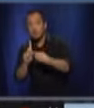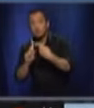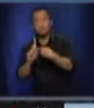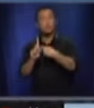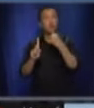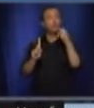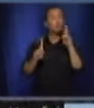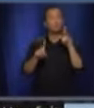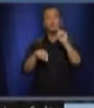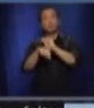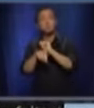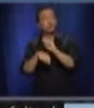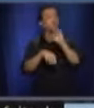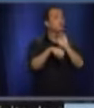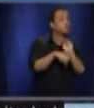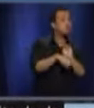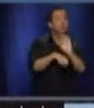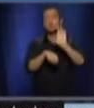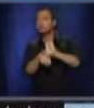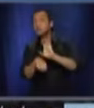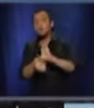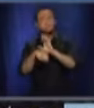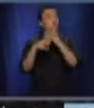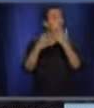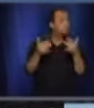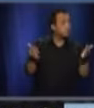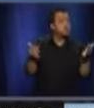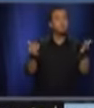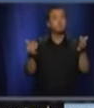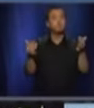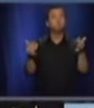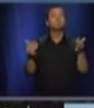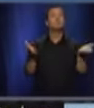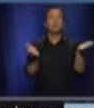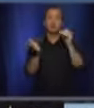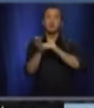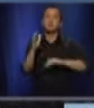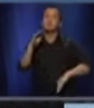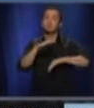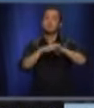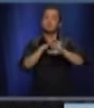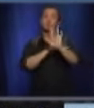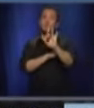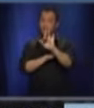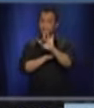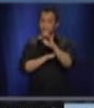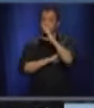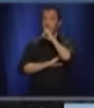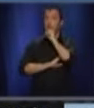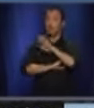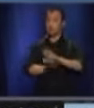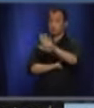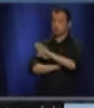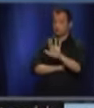de culte, les événements festifs, comme je l'ai dit, le maximum est de 25 dans la zone